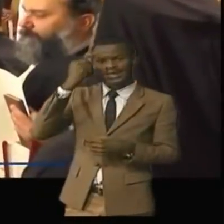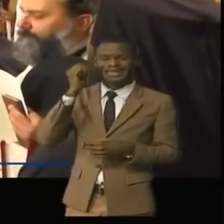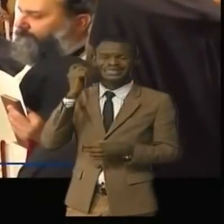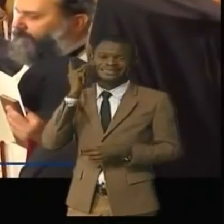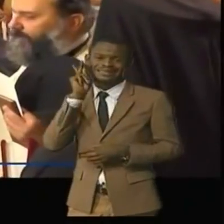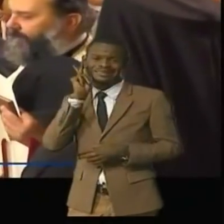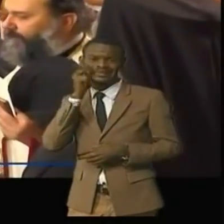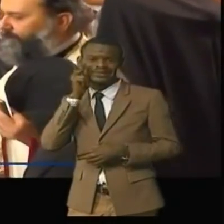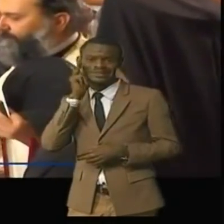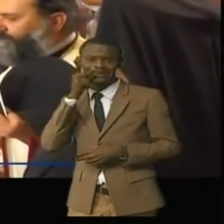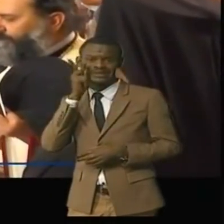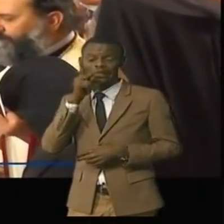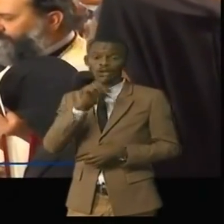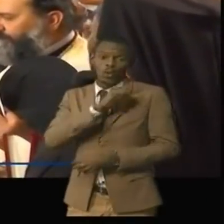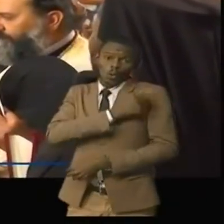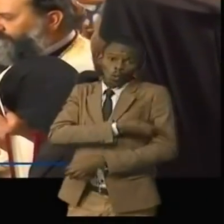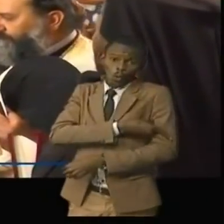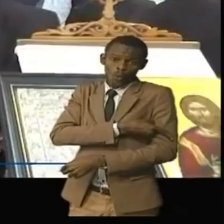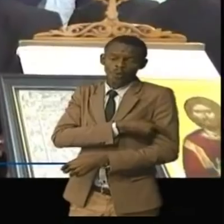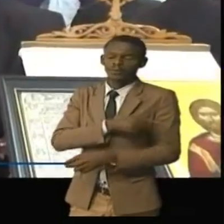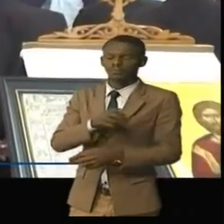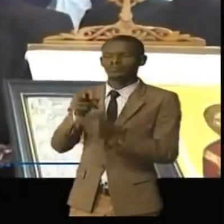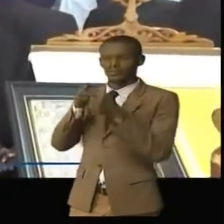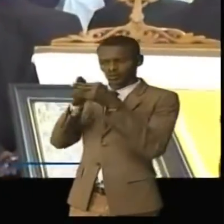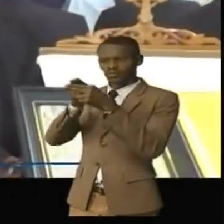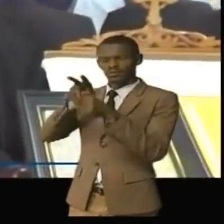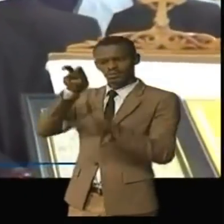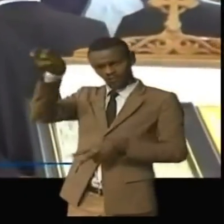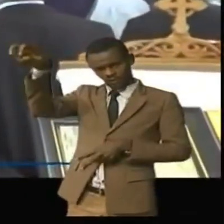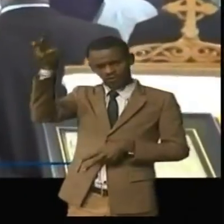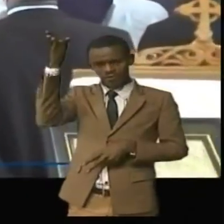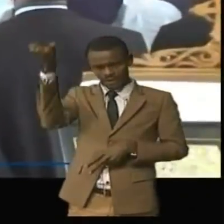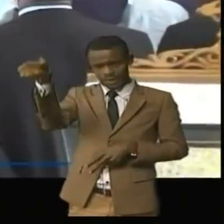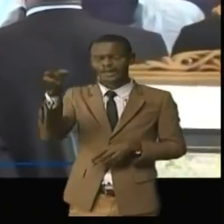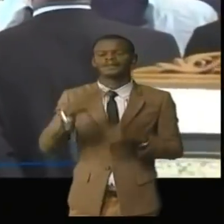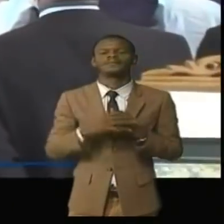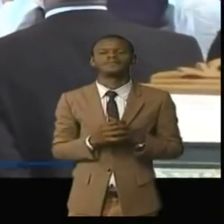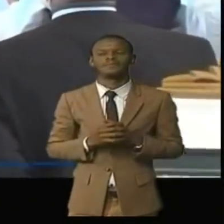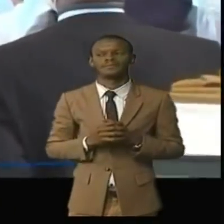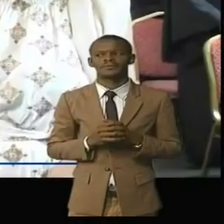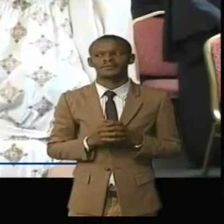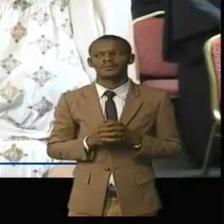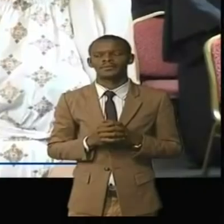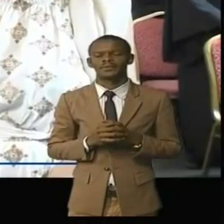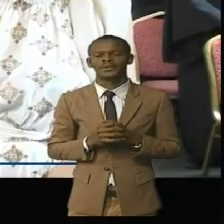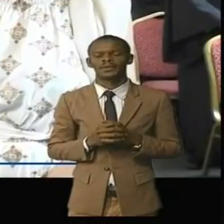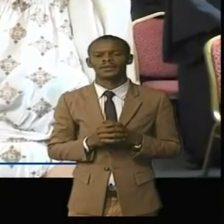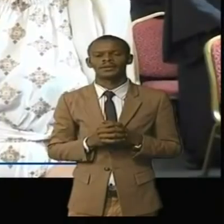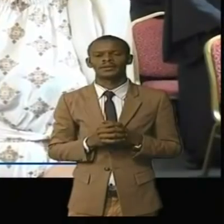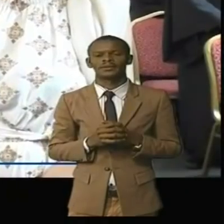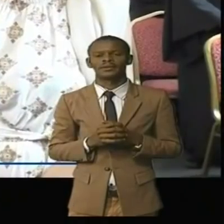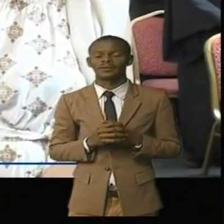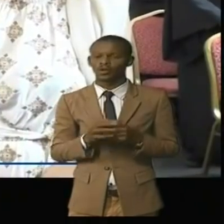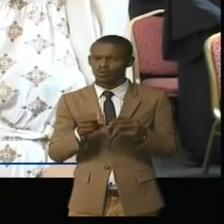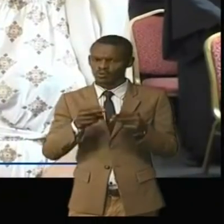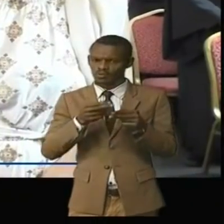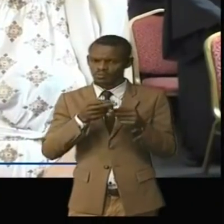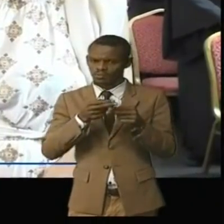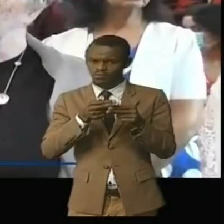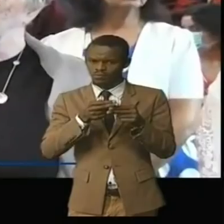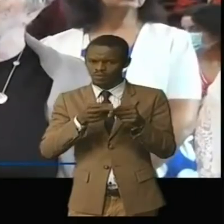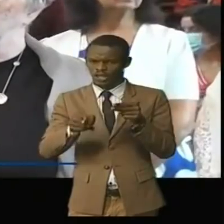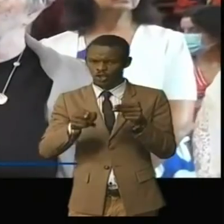La prochaine étape de cette visite pastorale de sa béatitude, le pape et patriarche d'Alexandrie et de toute l'Afrique, sera la ville de Kananga,